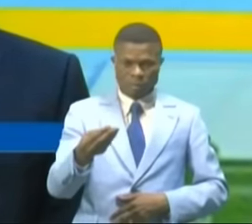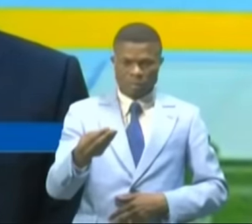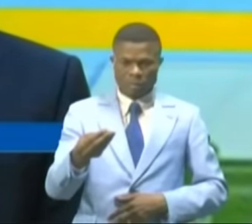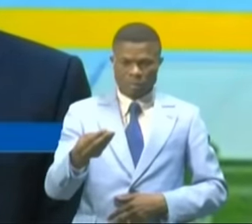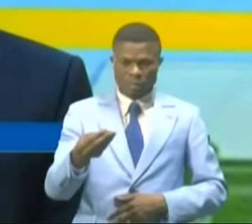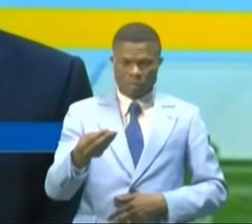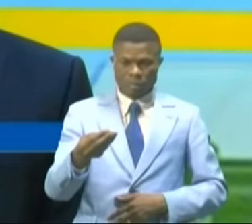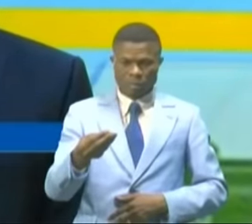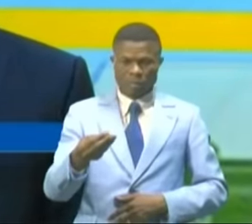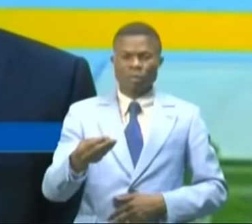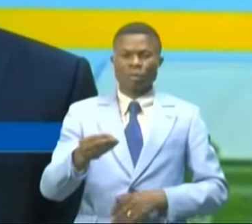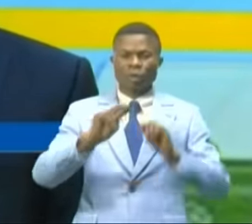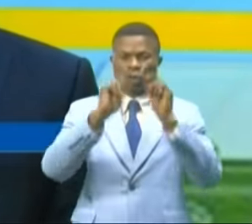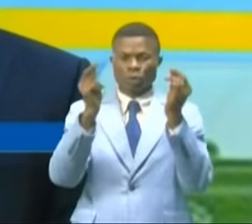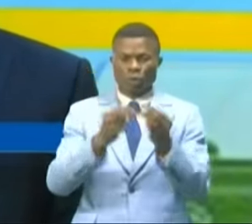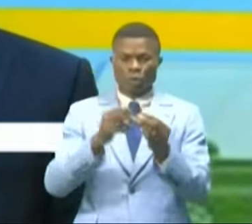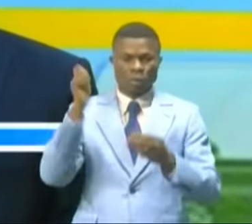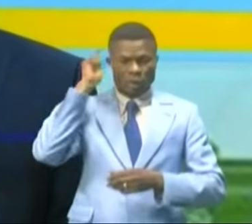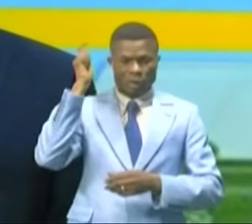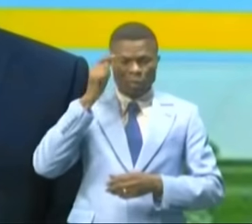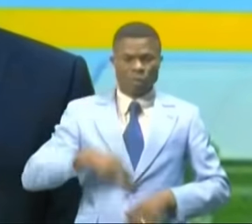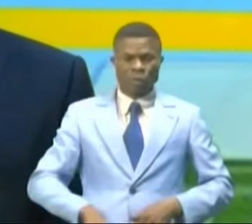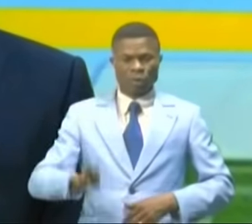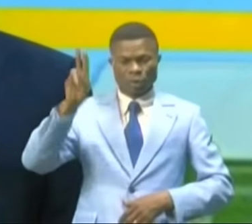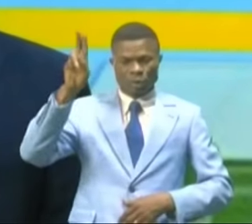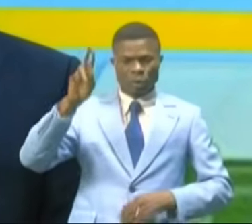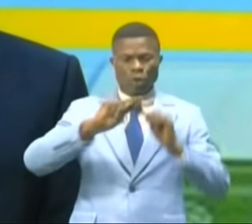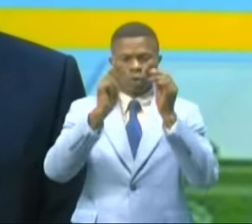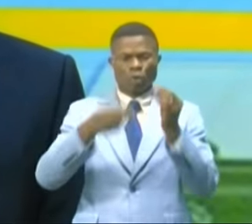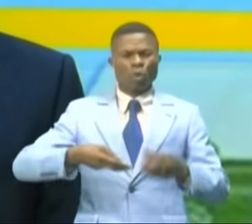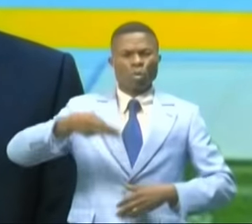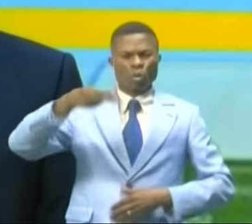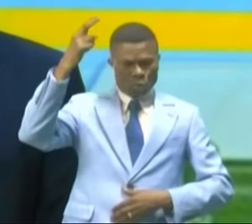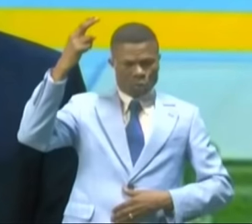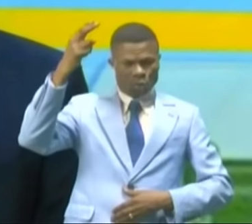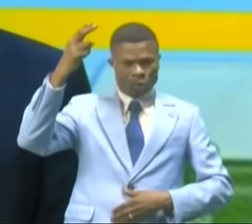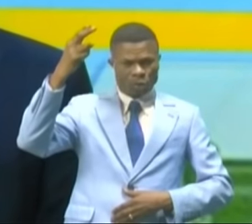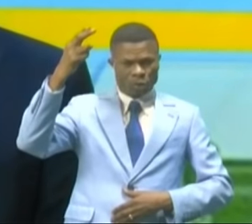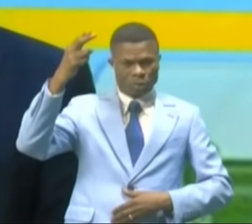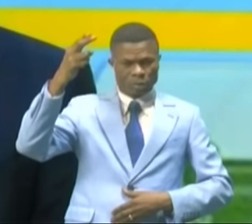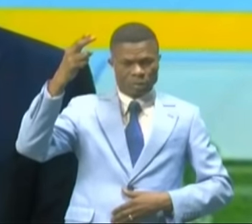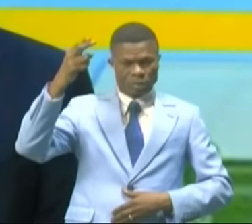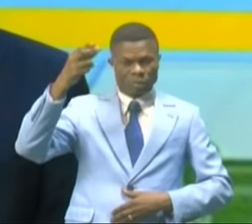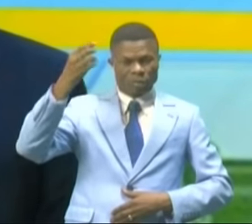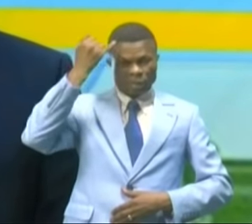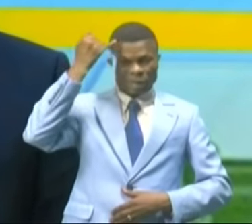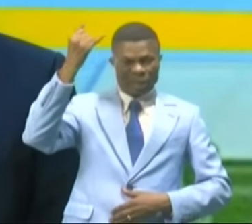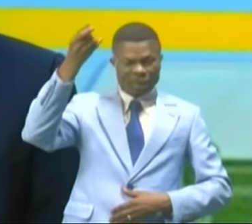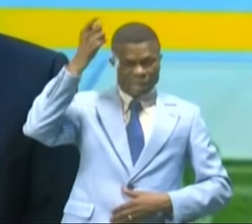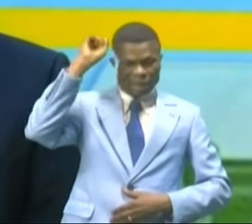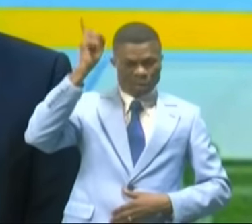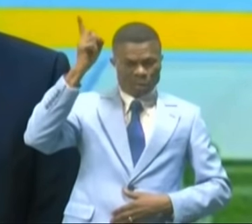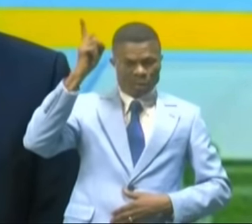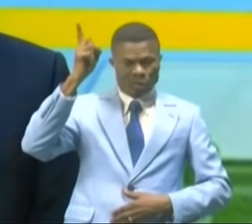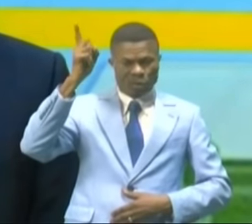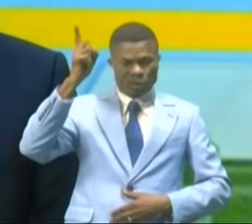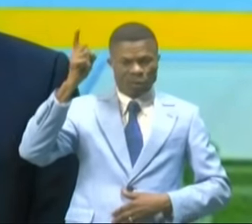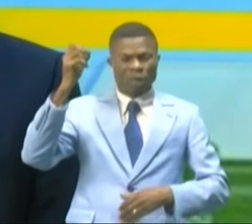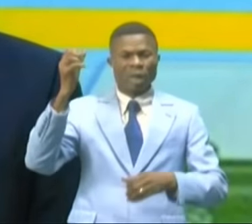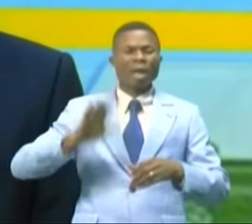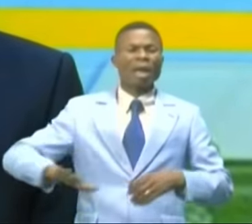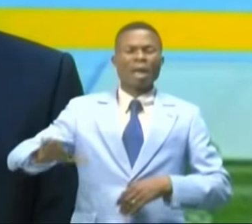le Corps Soft à la tête de cette grande structure qui est la tête pensante aussi de notre grand